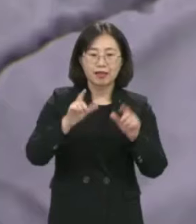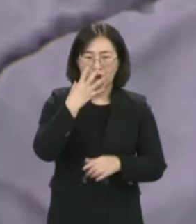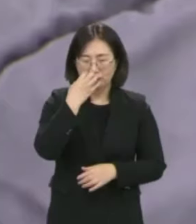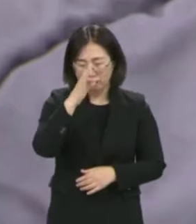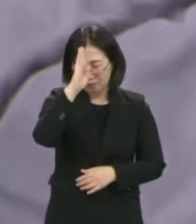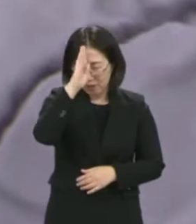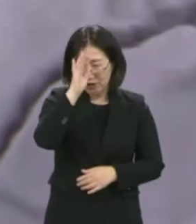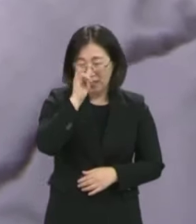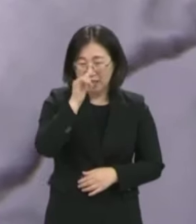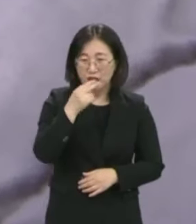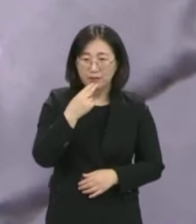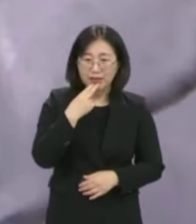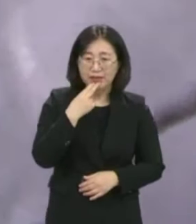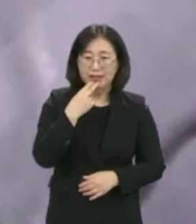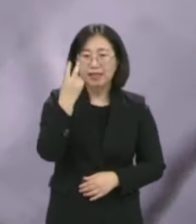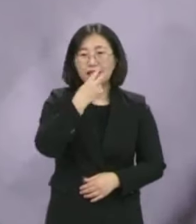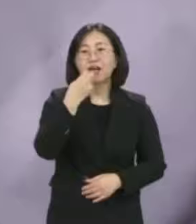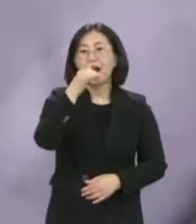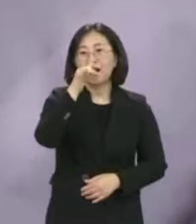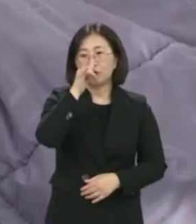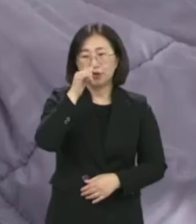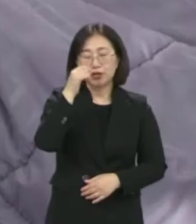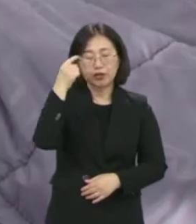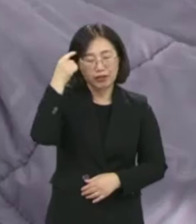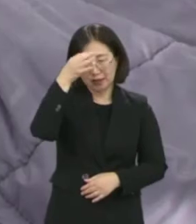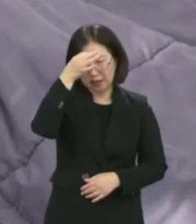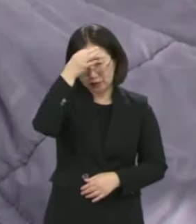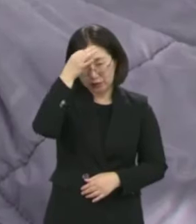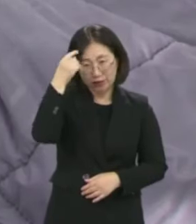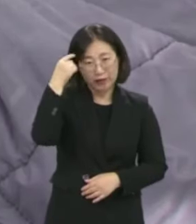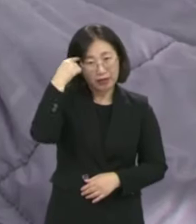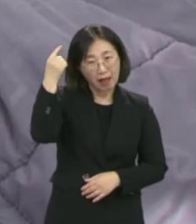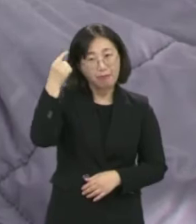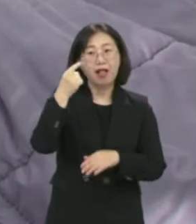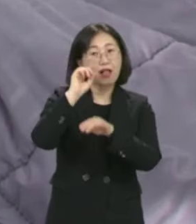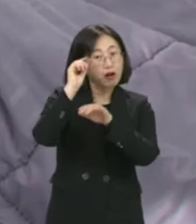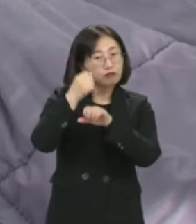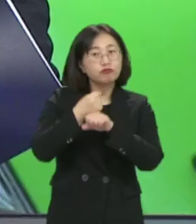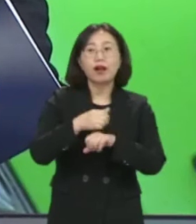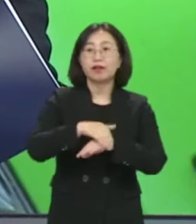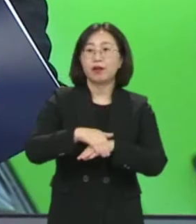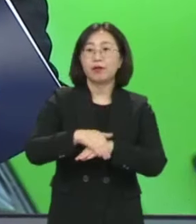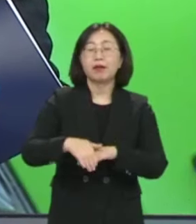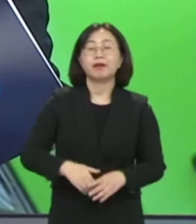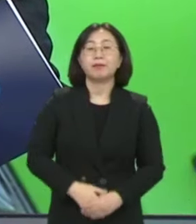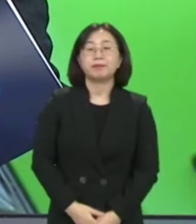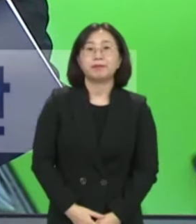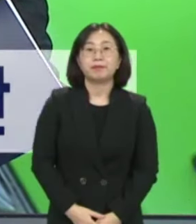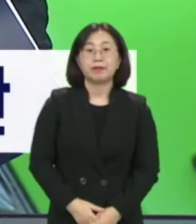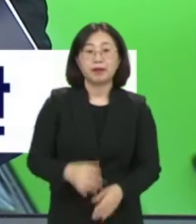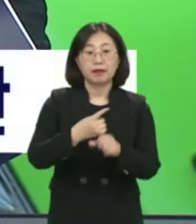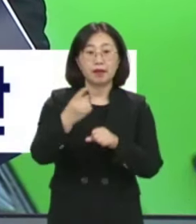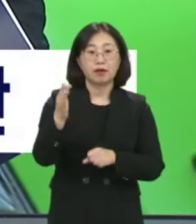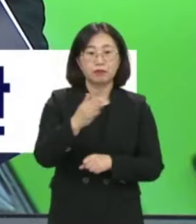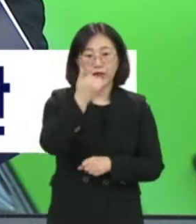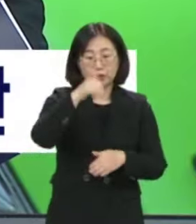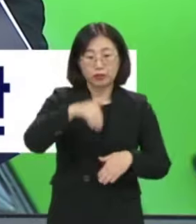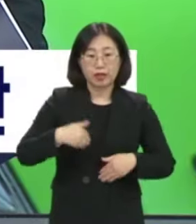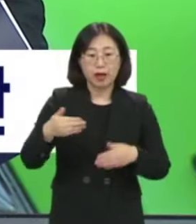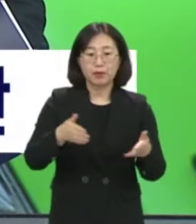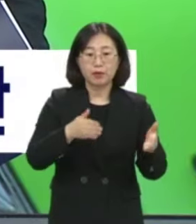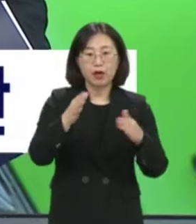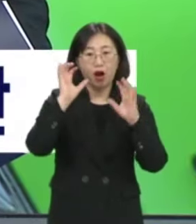수 기술개발에도 나설 계획입니다 TJB 양정진 이니다 내년부터 충남 돈의